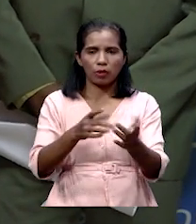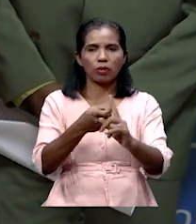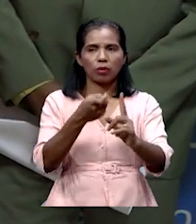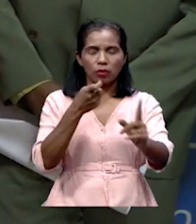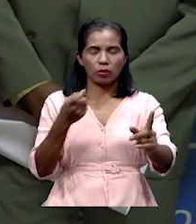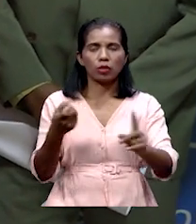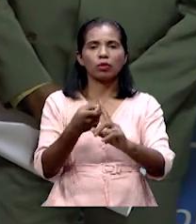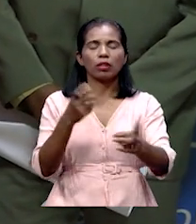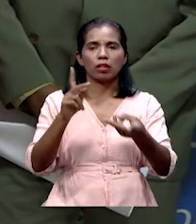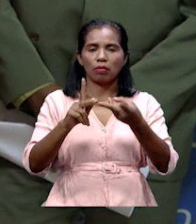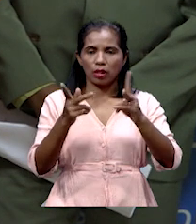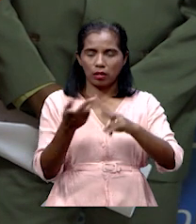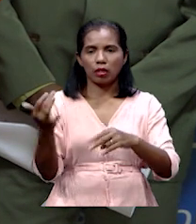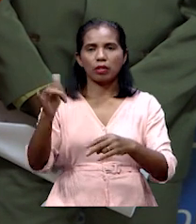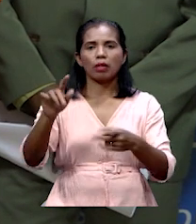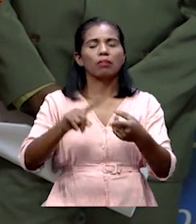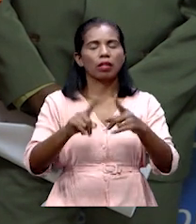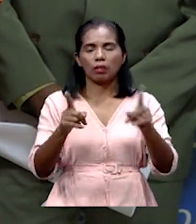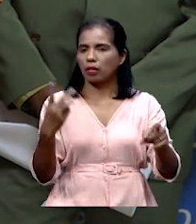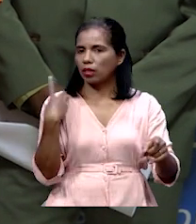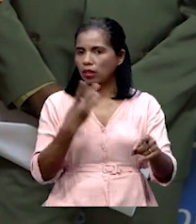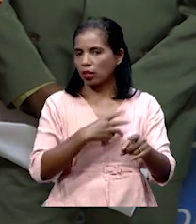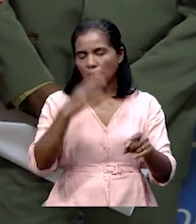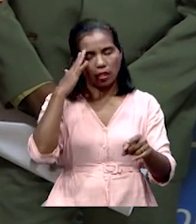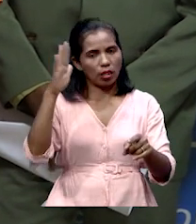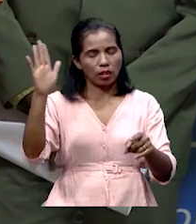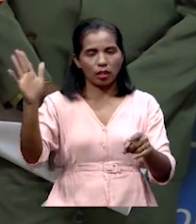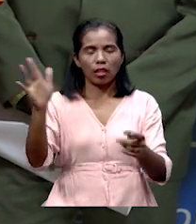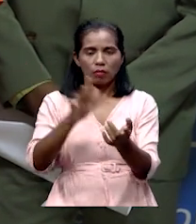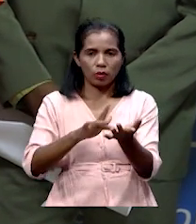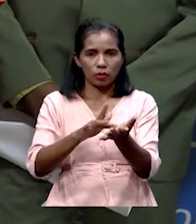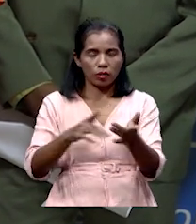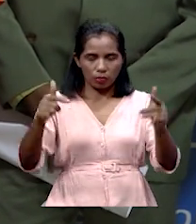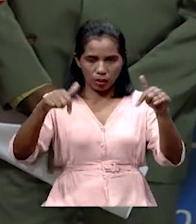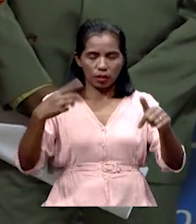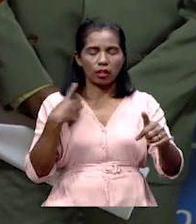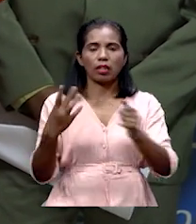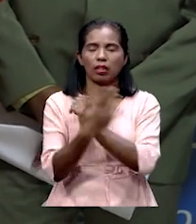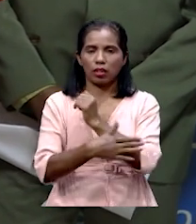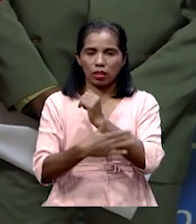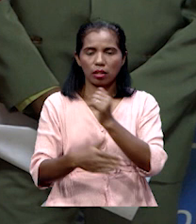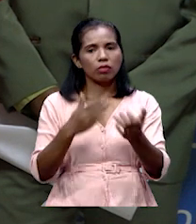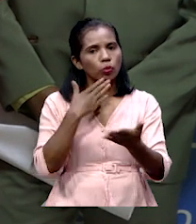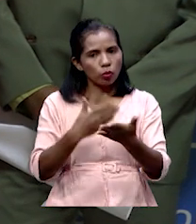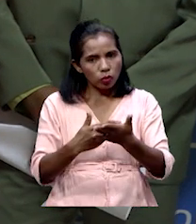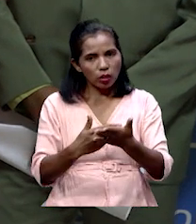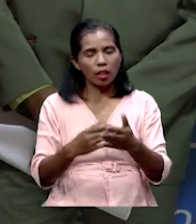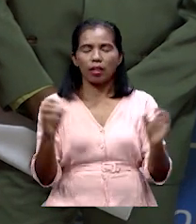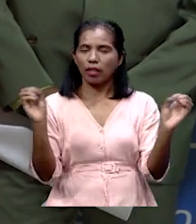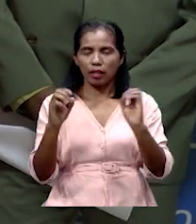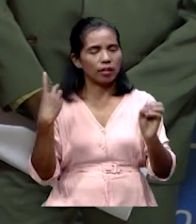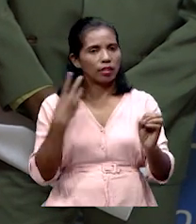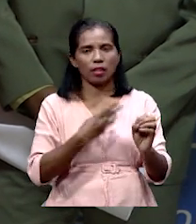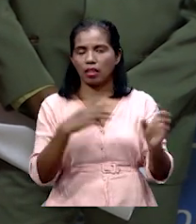ne parceiro sira mai be ita nunca hatene kata ai morg sere bema to heta ne rai ne ho kualidade dia kalai ita nunca halo ita